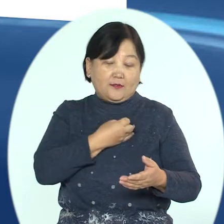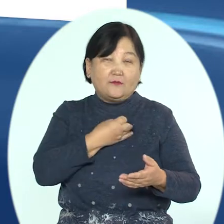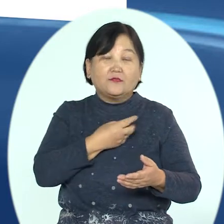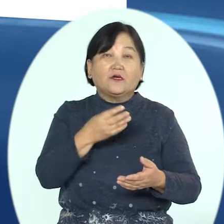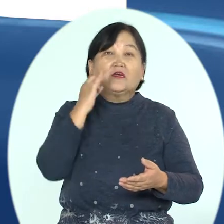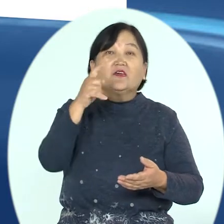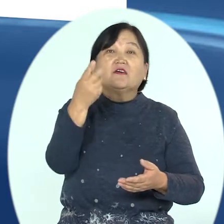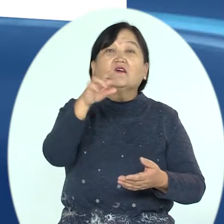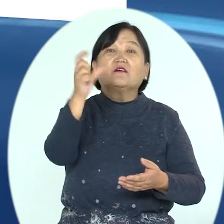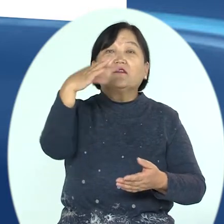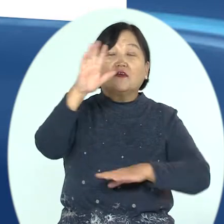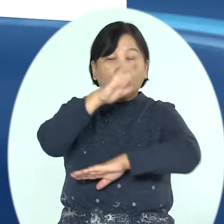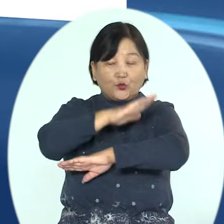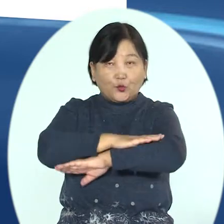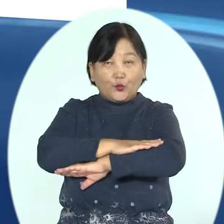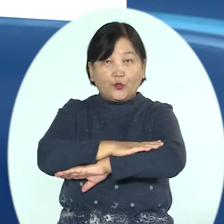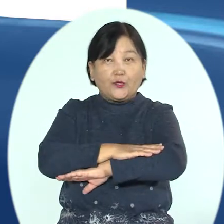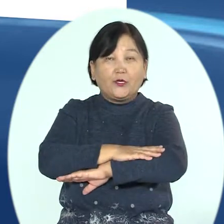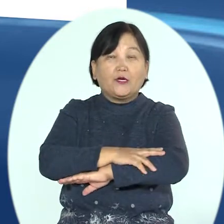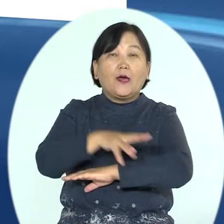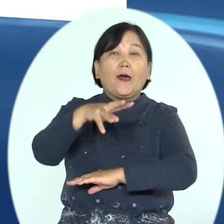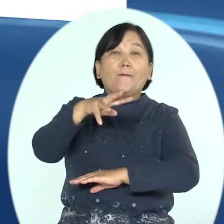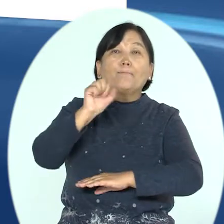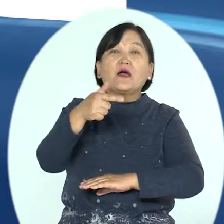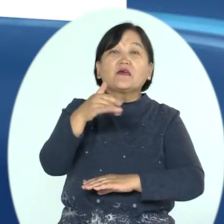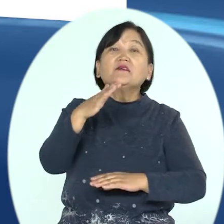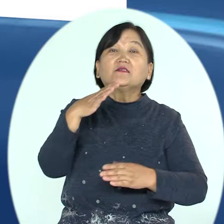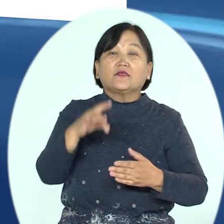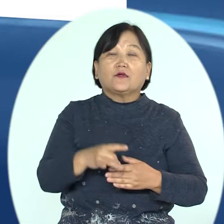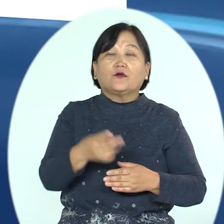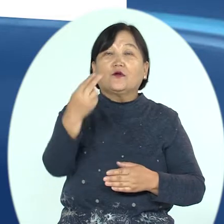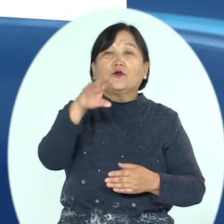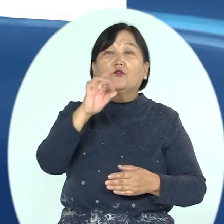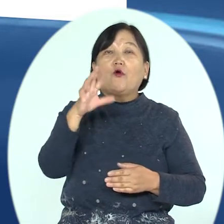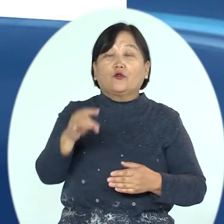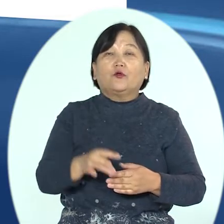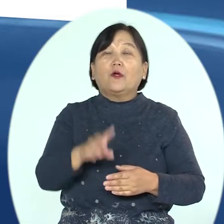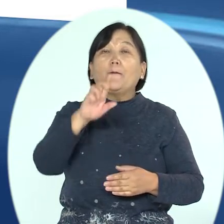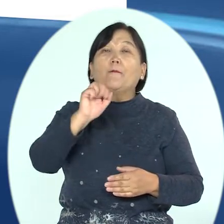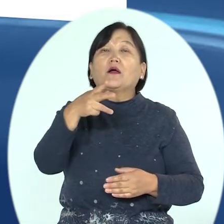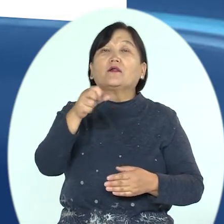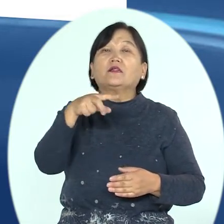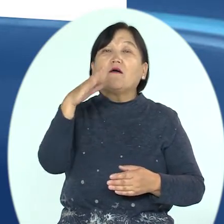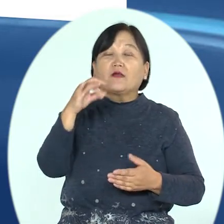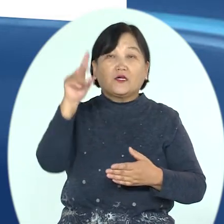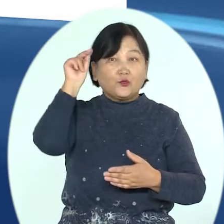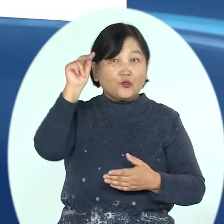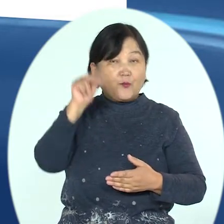сургуулийн бакалавр, магистр, докторийн зэргийн өдрийн ангид суралцж байгаа суралцагчид бол олгоно.